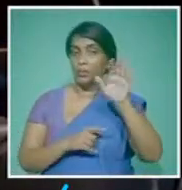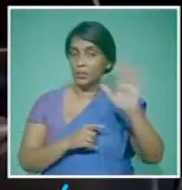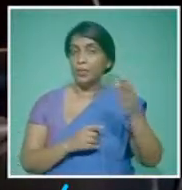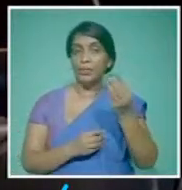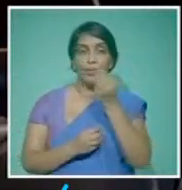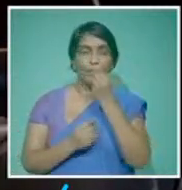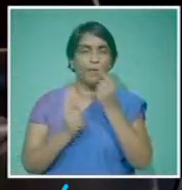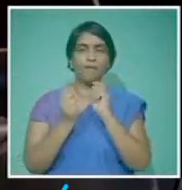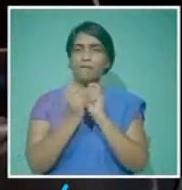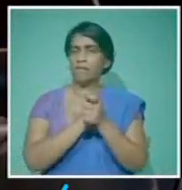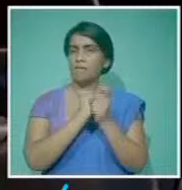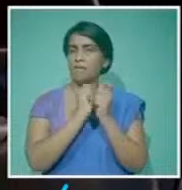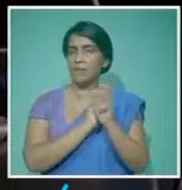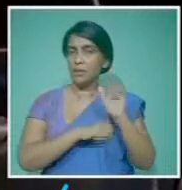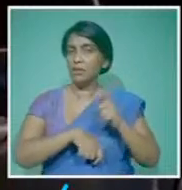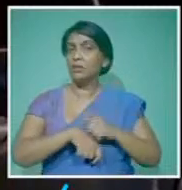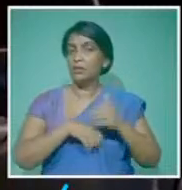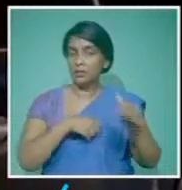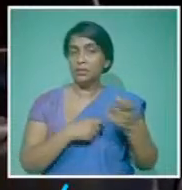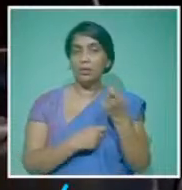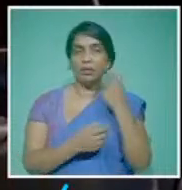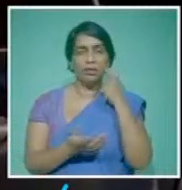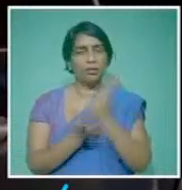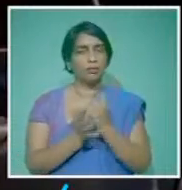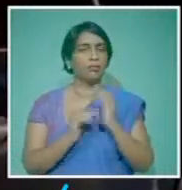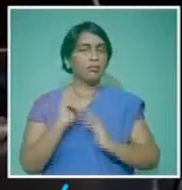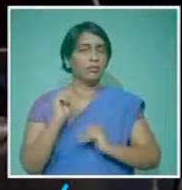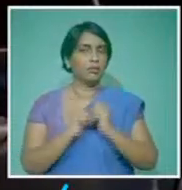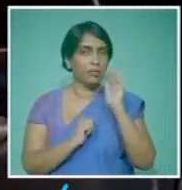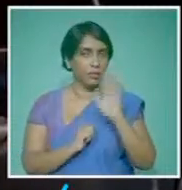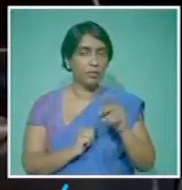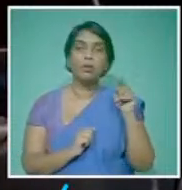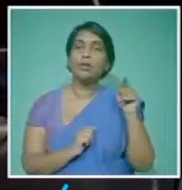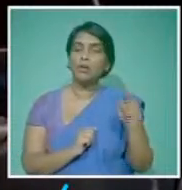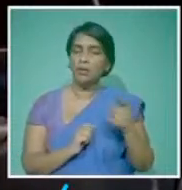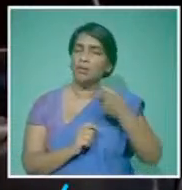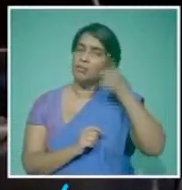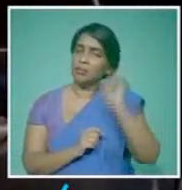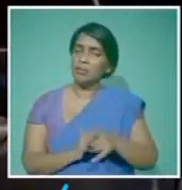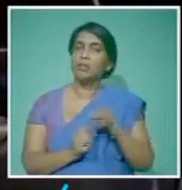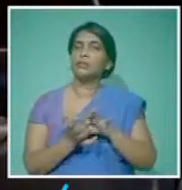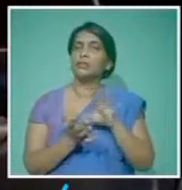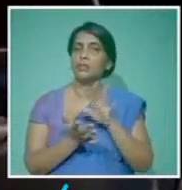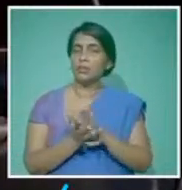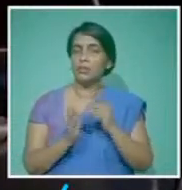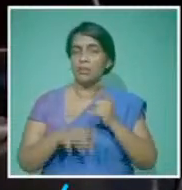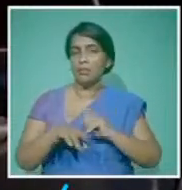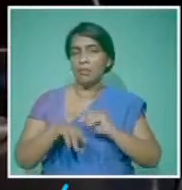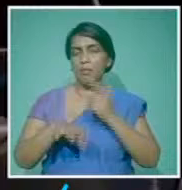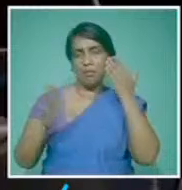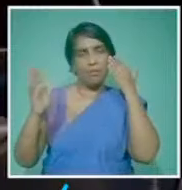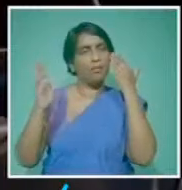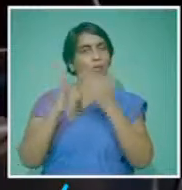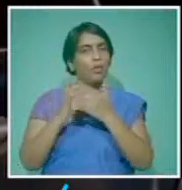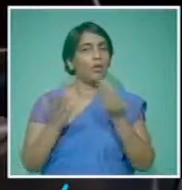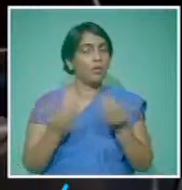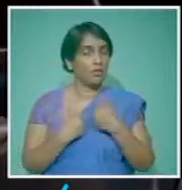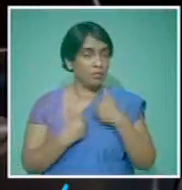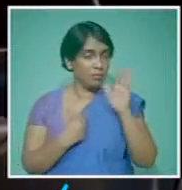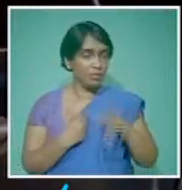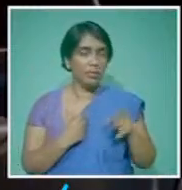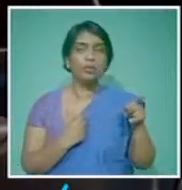वेल वेनास्कल तीयनकोट मे तीयन आर्थिक क्रमय तुल एतकोट अनिवार्यम अपिट अवधानय योदान्न वेन्ने अपे तीयन